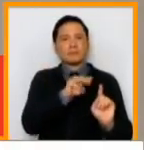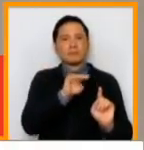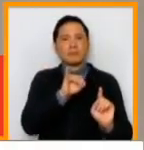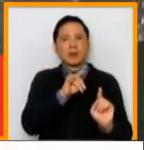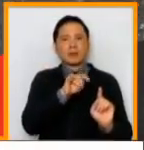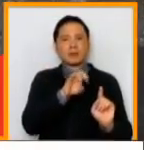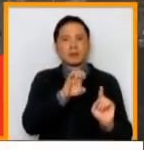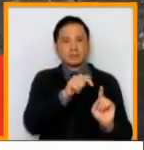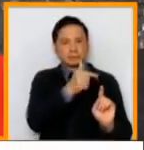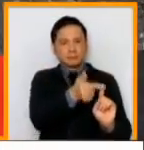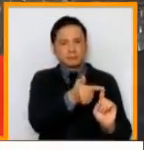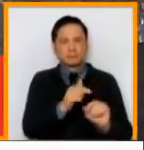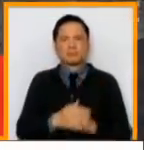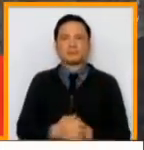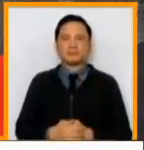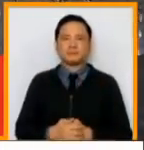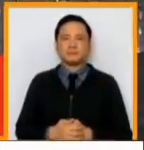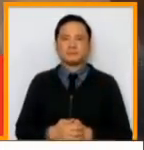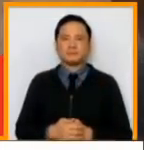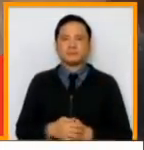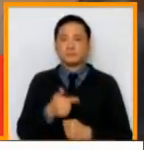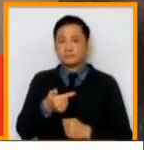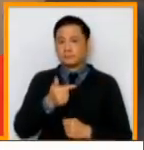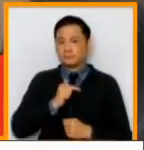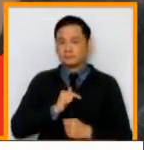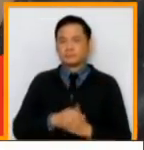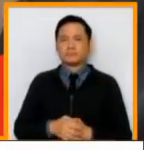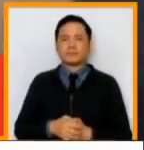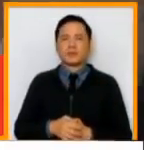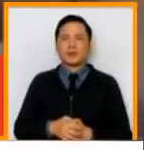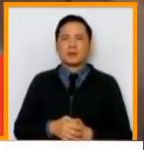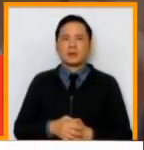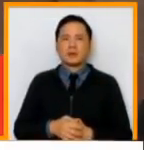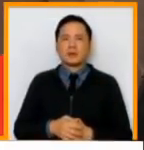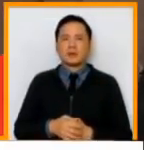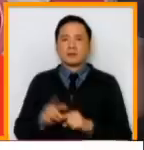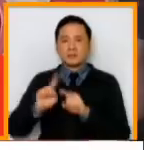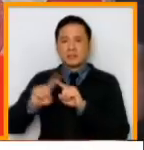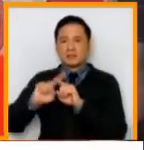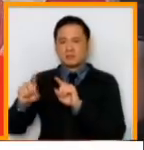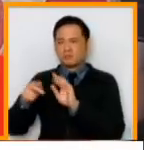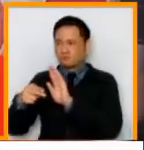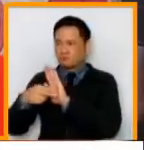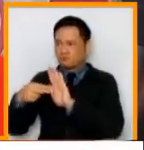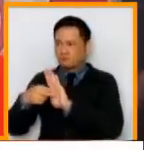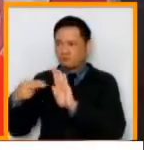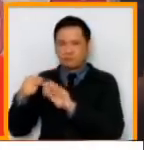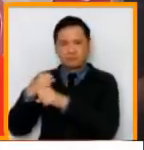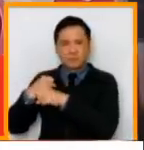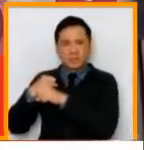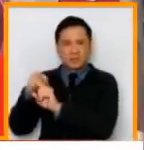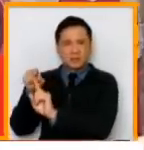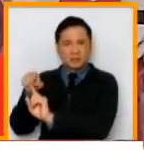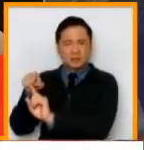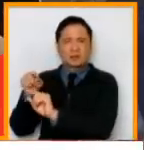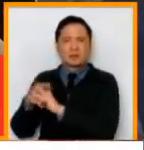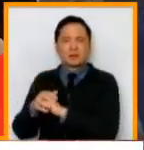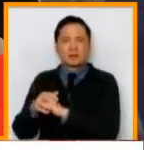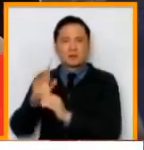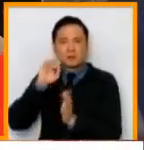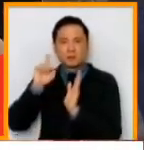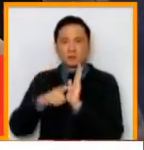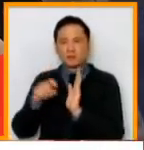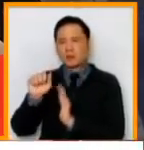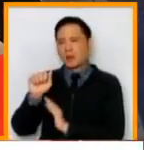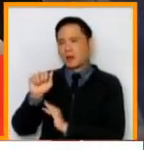Base sa datos mula sa mga vaccine manufacturer, ayon kay Dr. Ron Jean Solante, infectious disease expert, bumababa ang antibodies laban